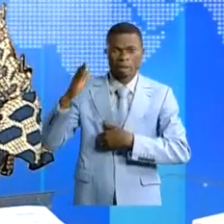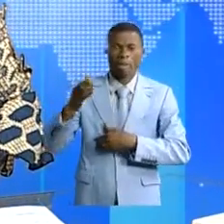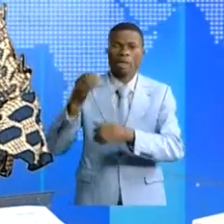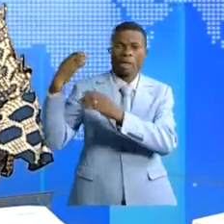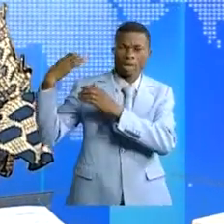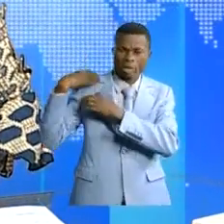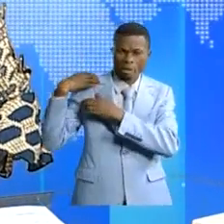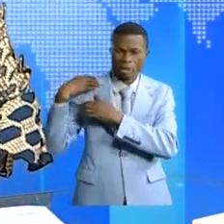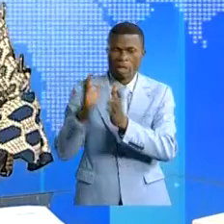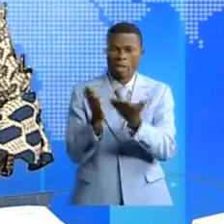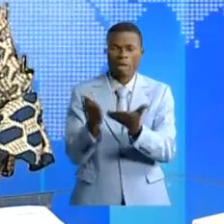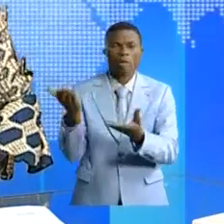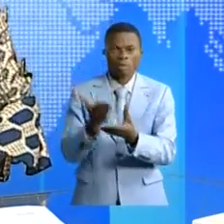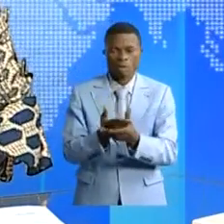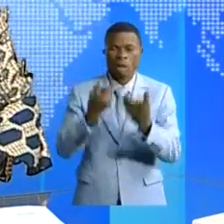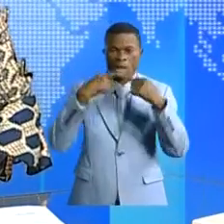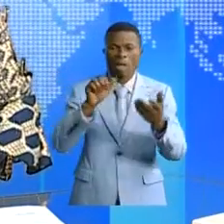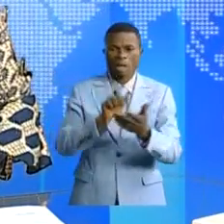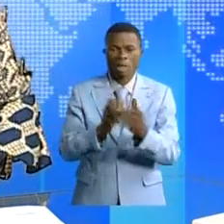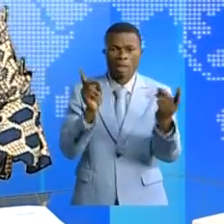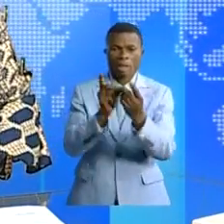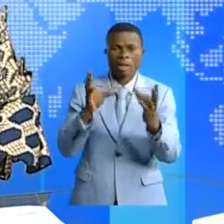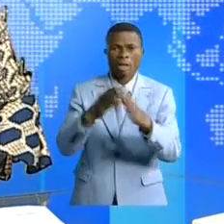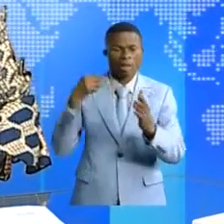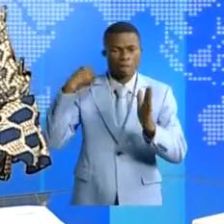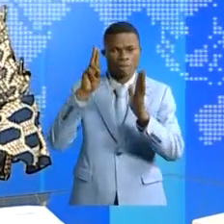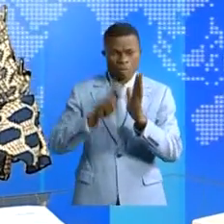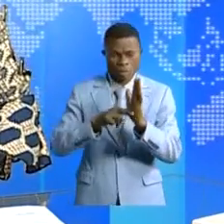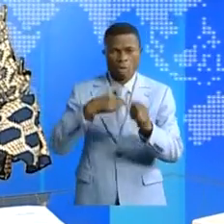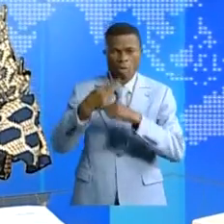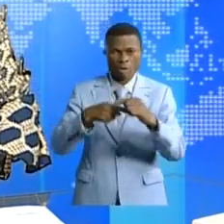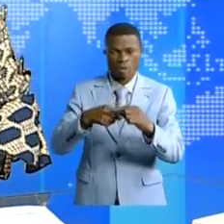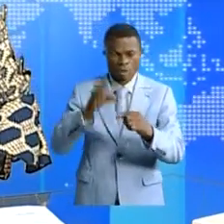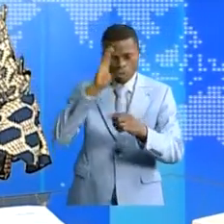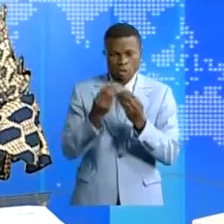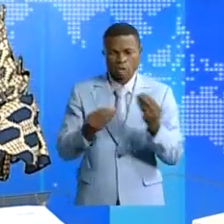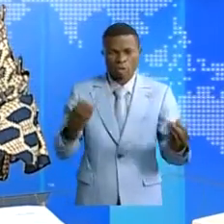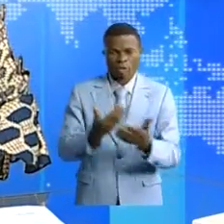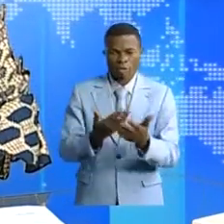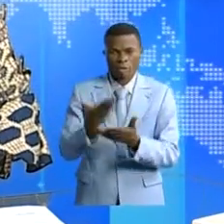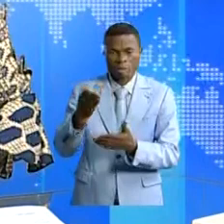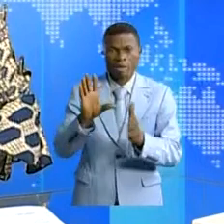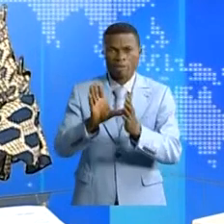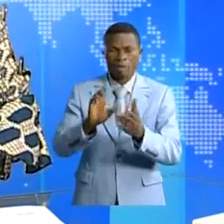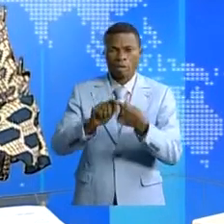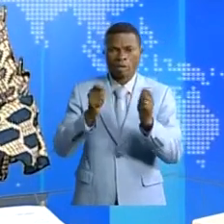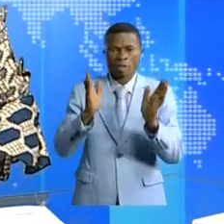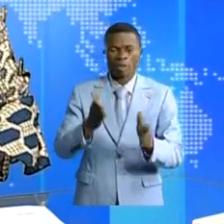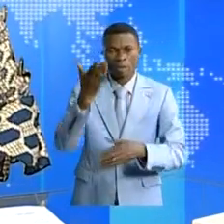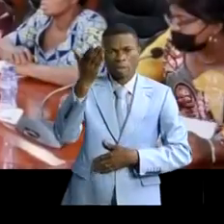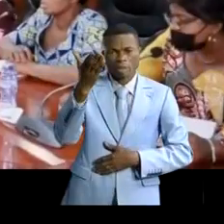qui a désamorcé cette grève. Les contacts avec le gouvernement sont initiés pour une issue heureuse. Explication, Angèle